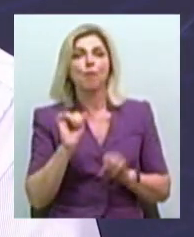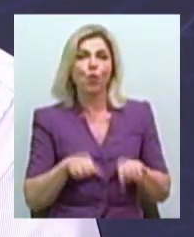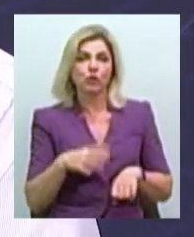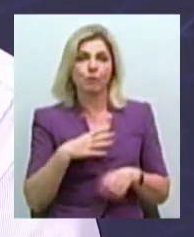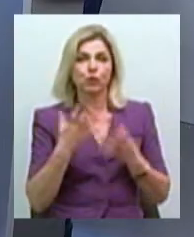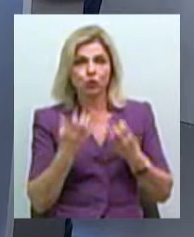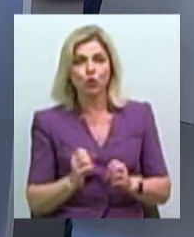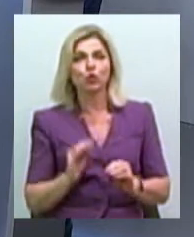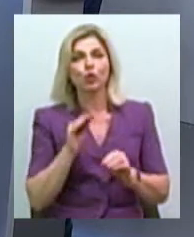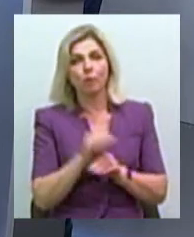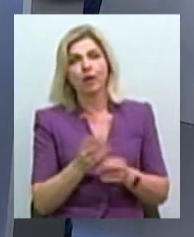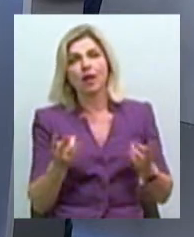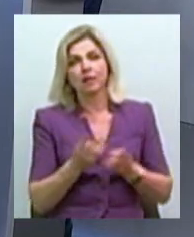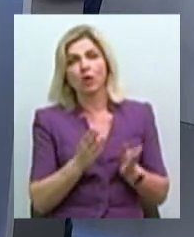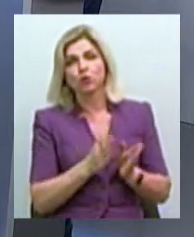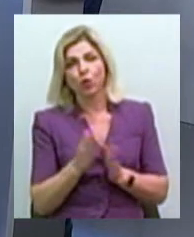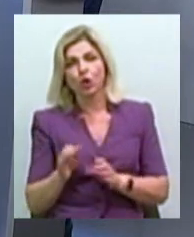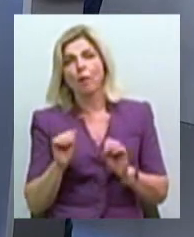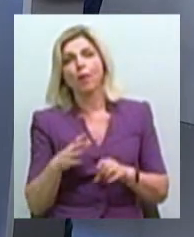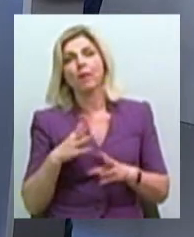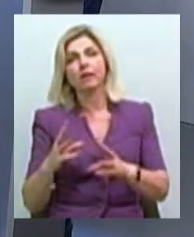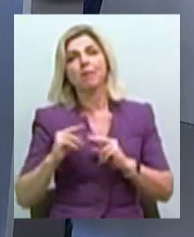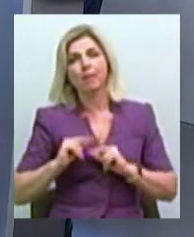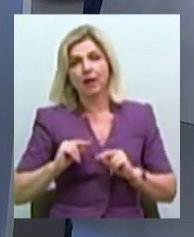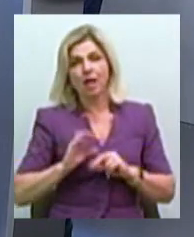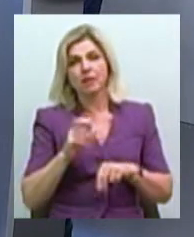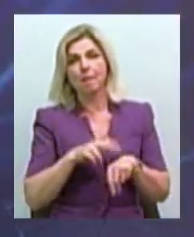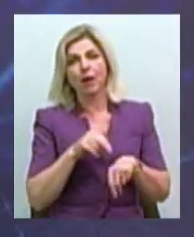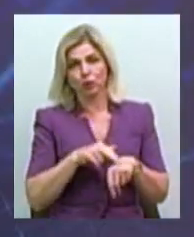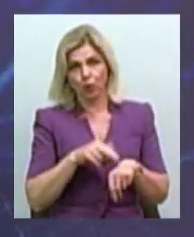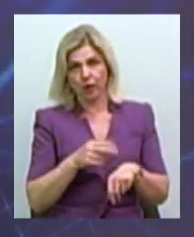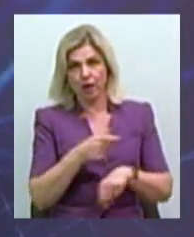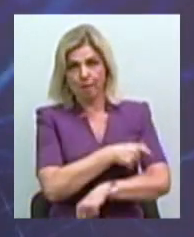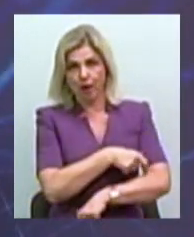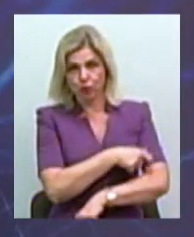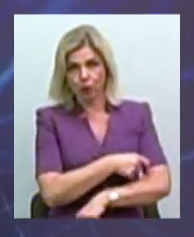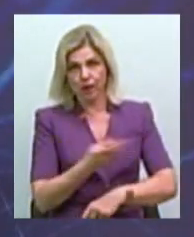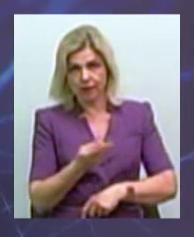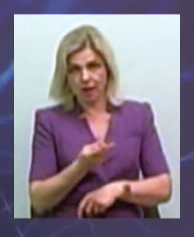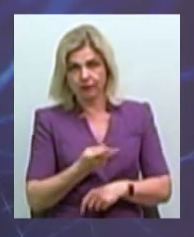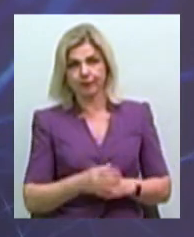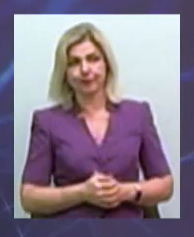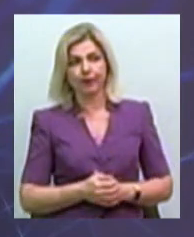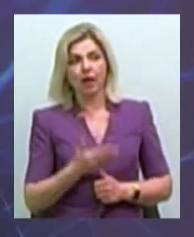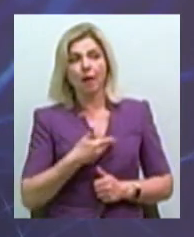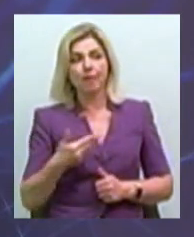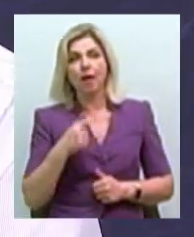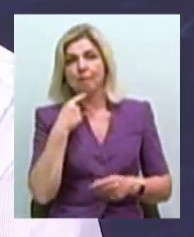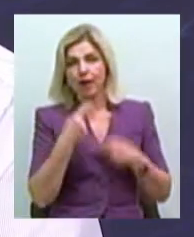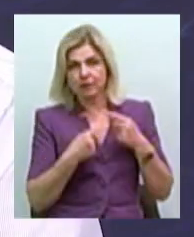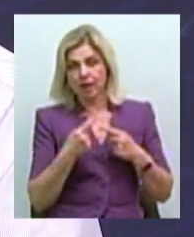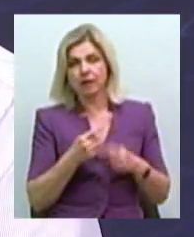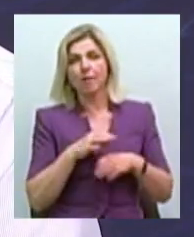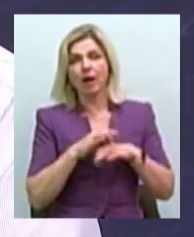чи є співпраця з патрульною поліцією в цьому питанні? Мы периодически постоянно проводим совместные